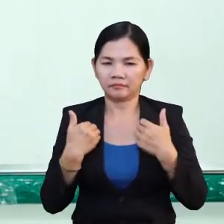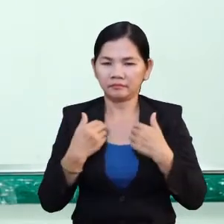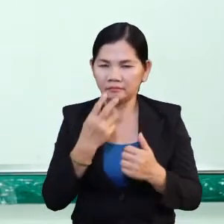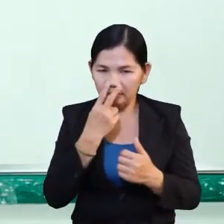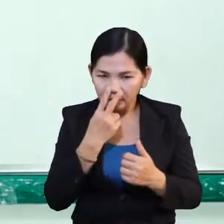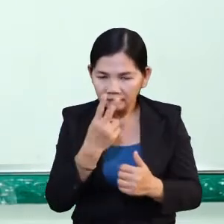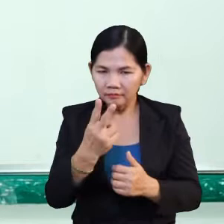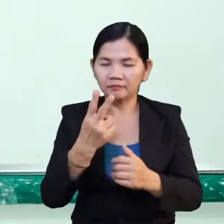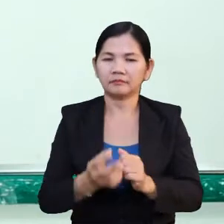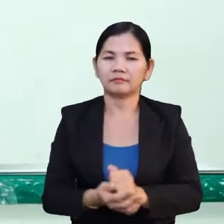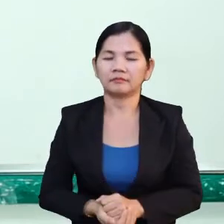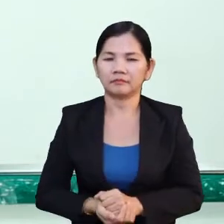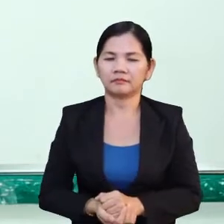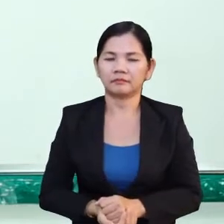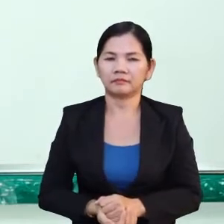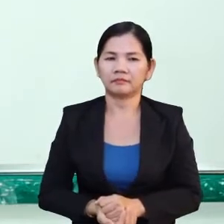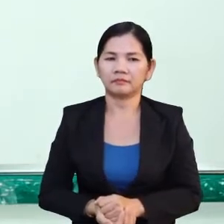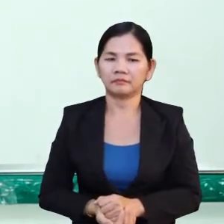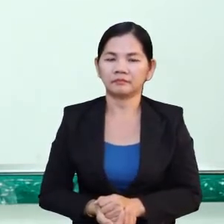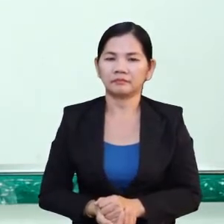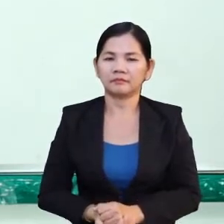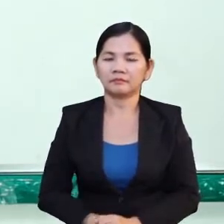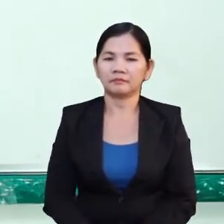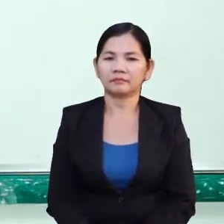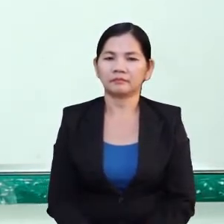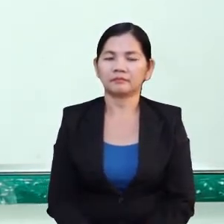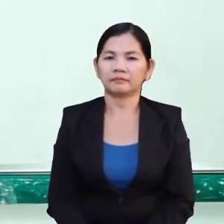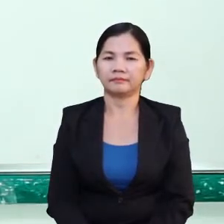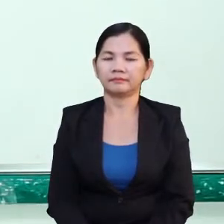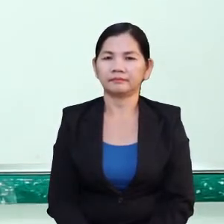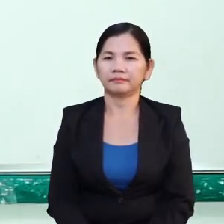ឃើញទាំងអស់គ្នា